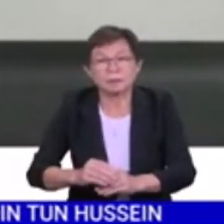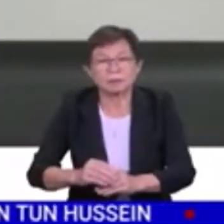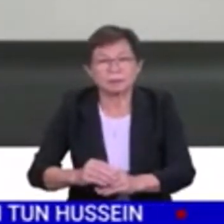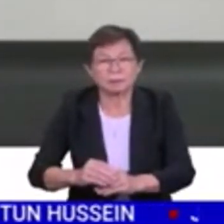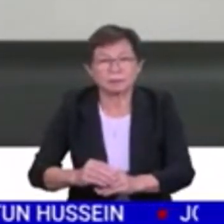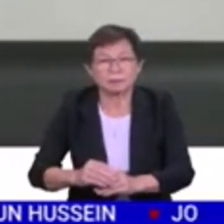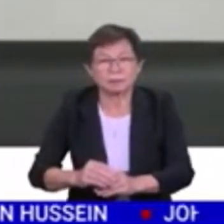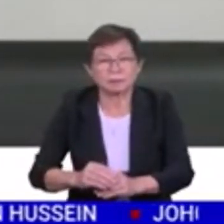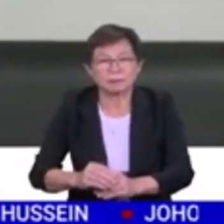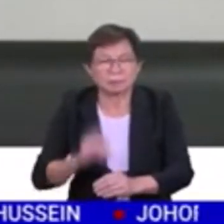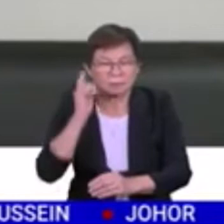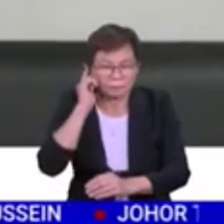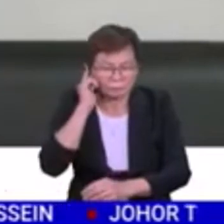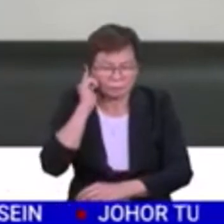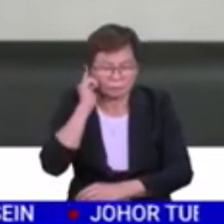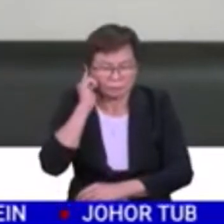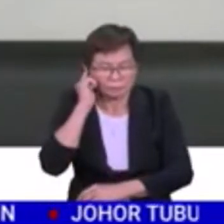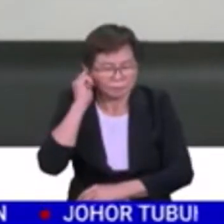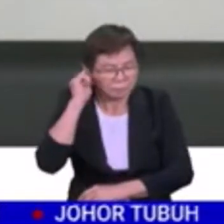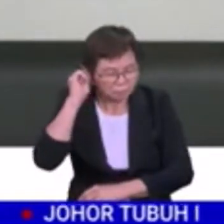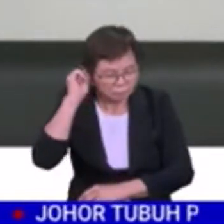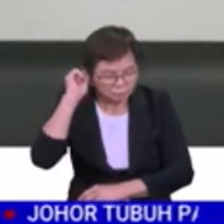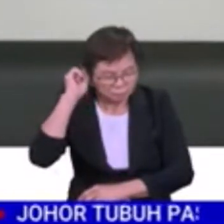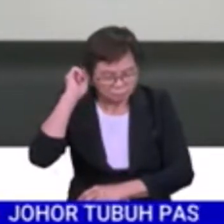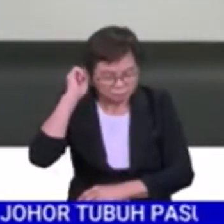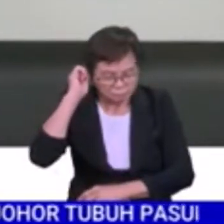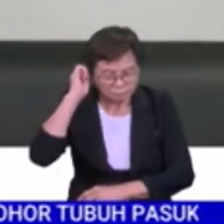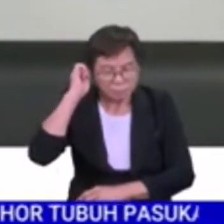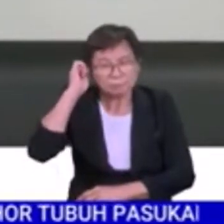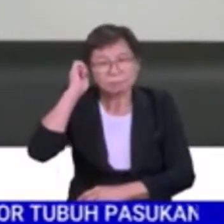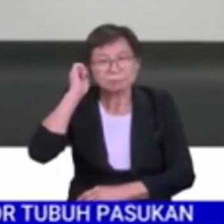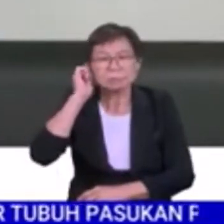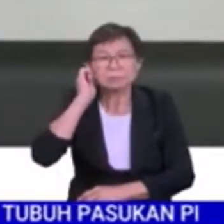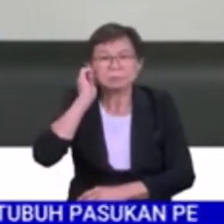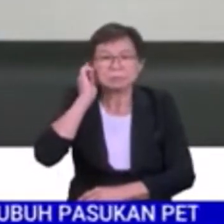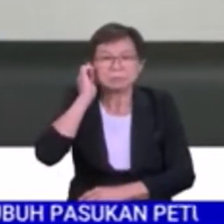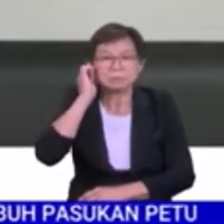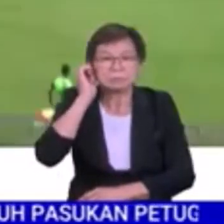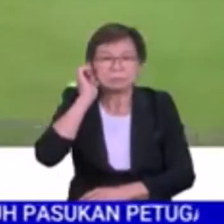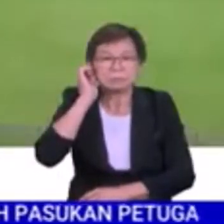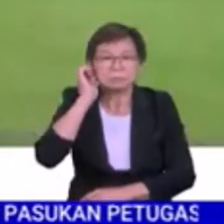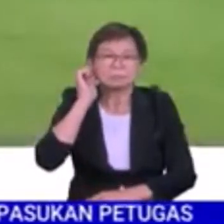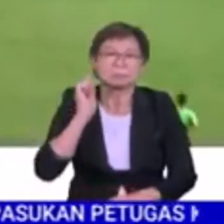Jadi saya hanya ada 2. Jadi saya mohon kepada semua fahamkan kami.